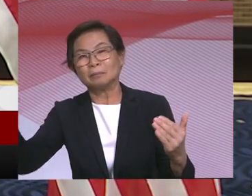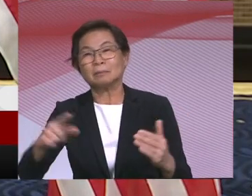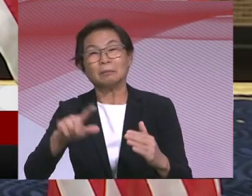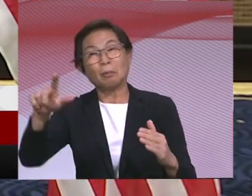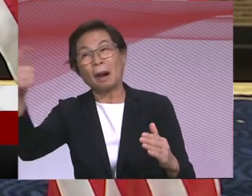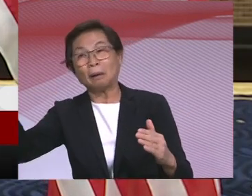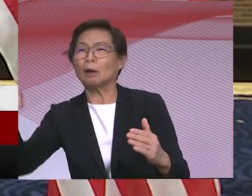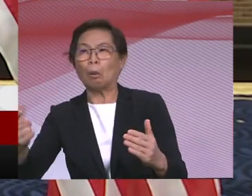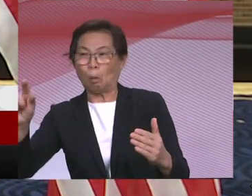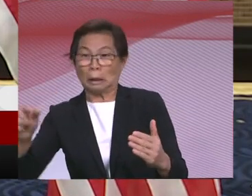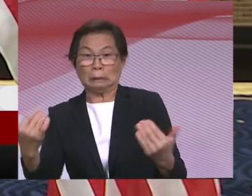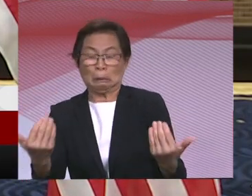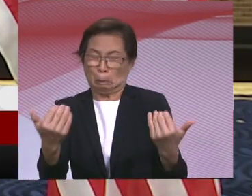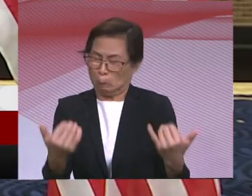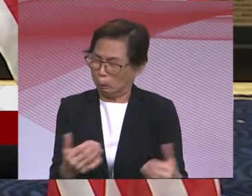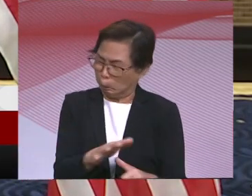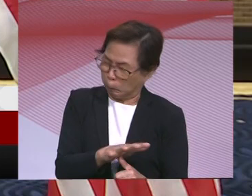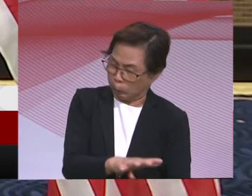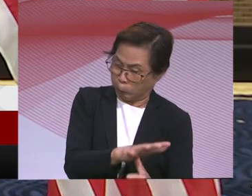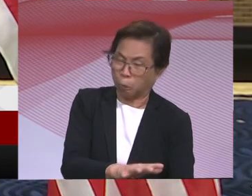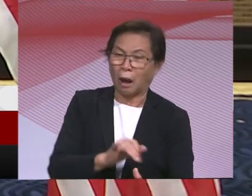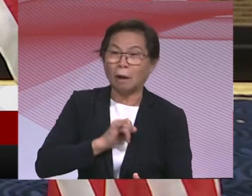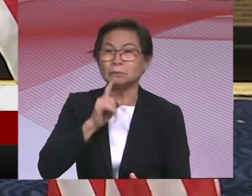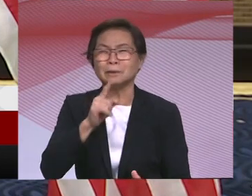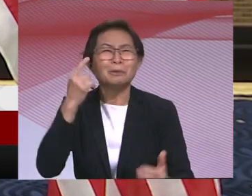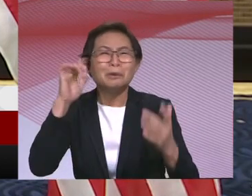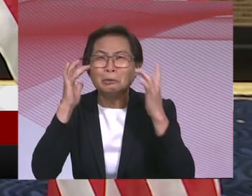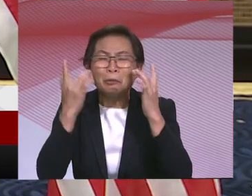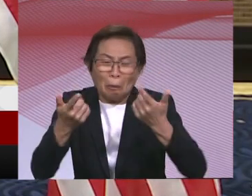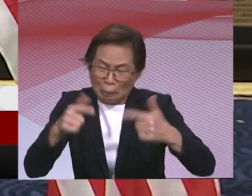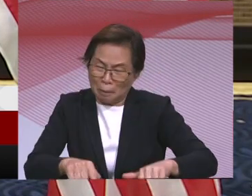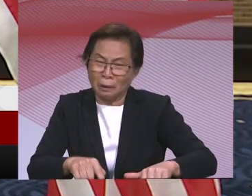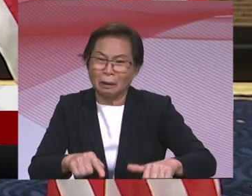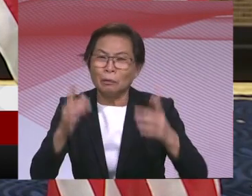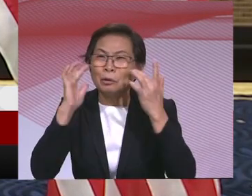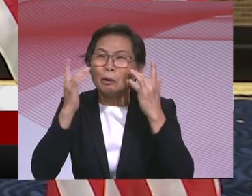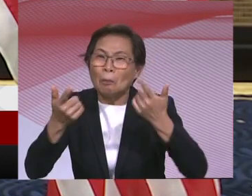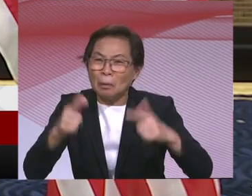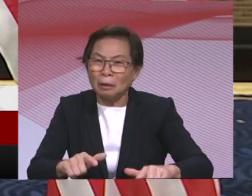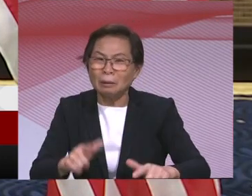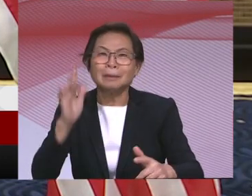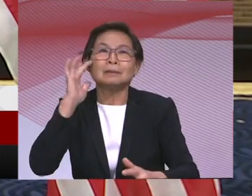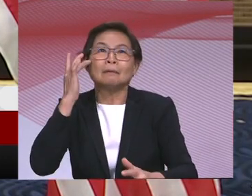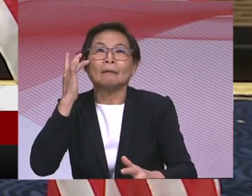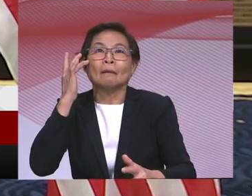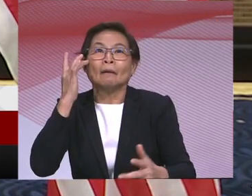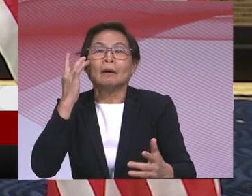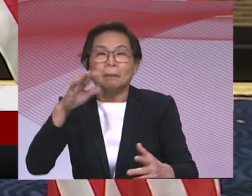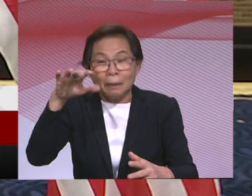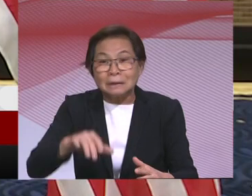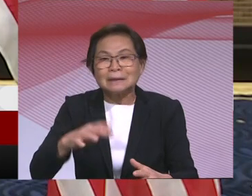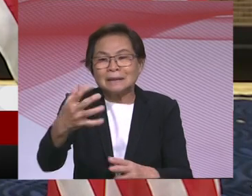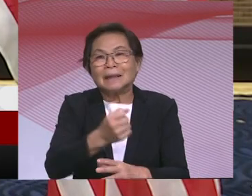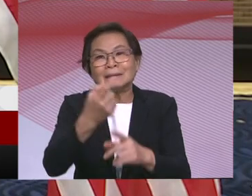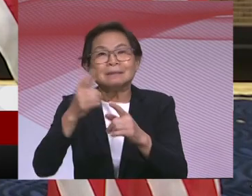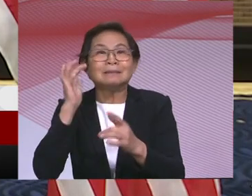the next one presiden the situation could paint presented by